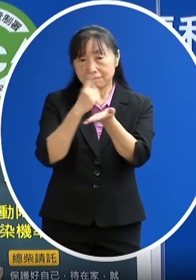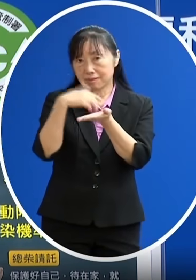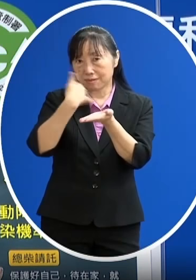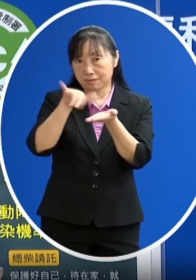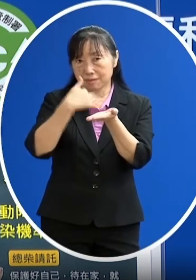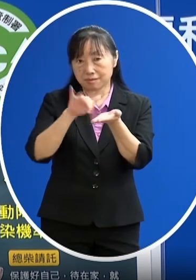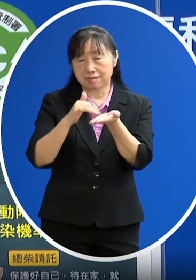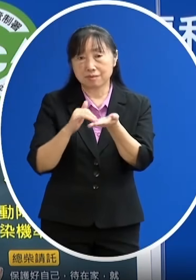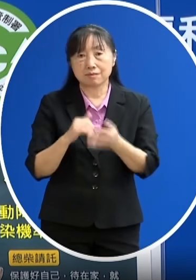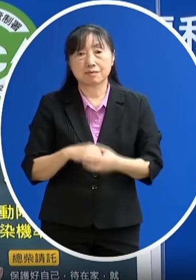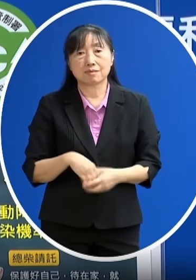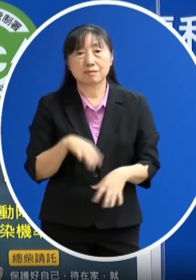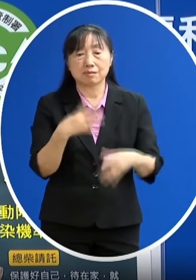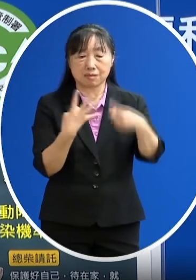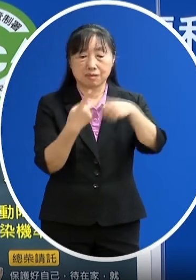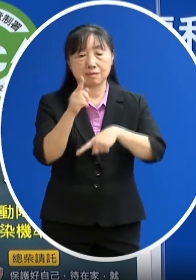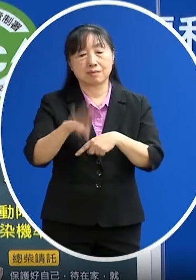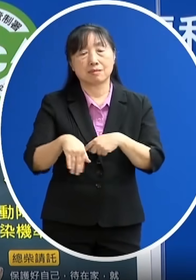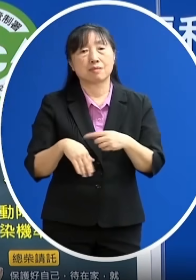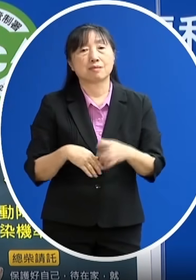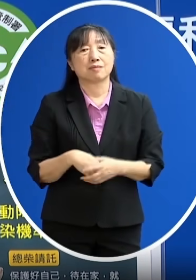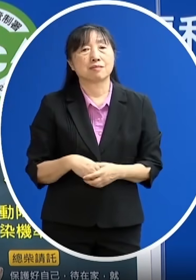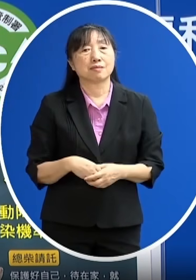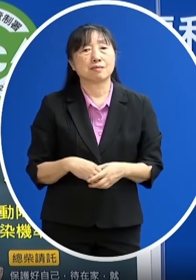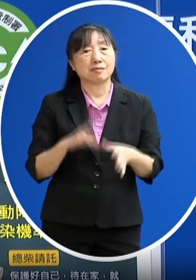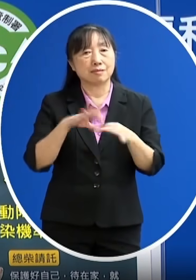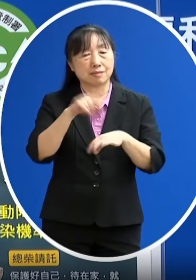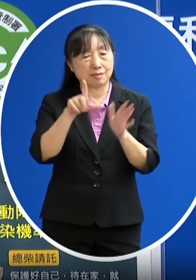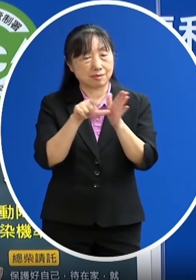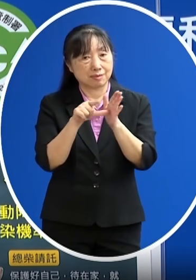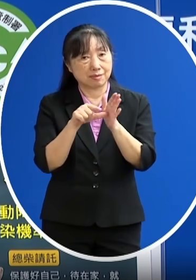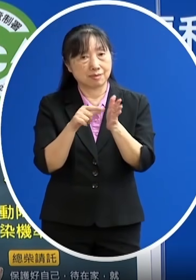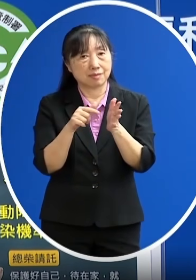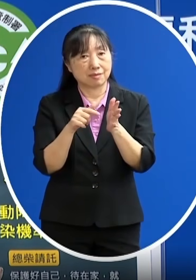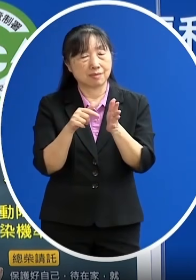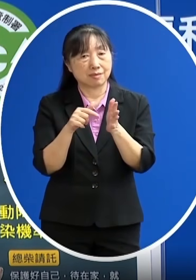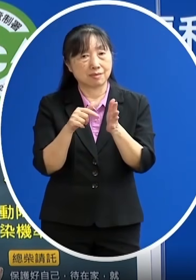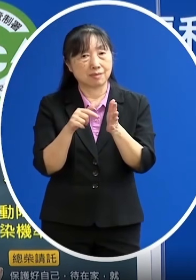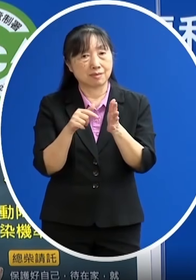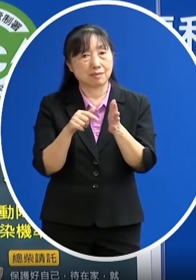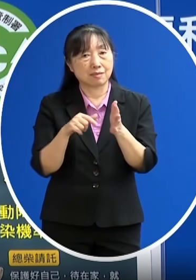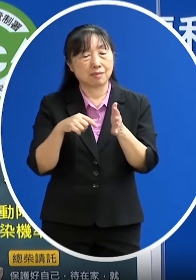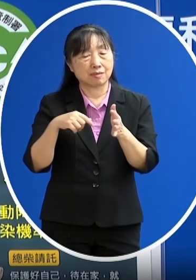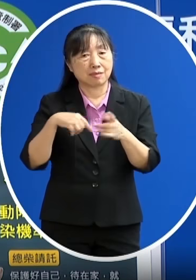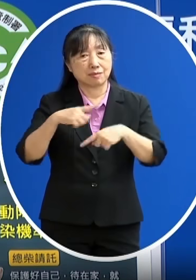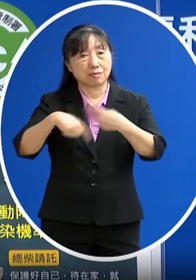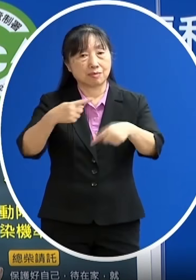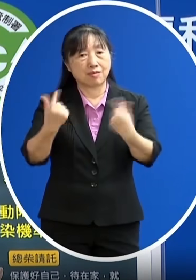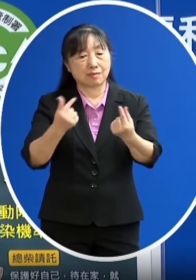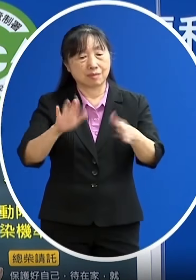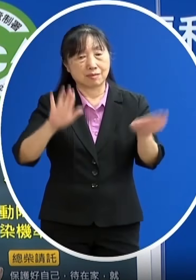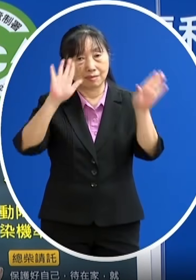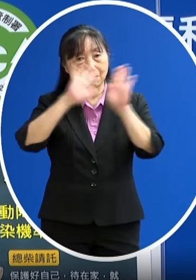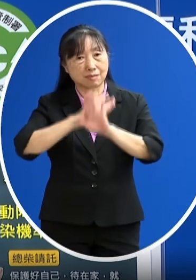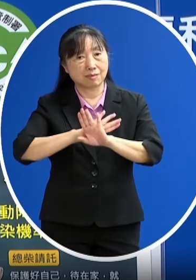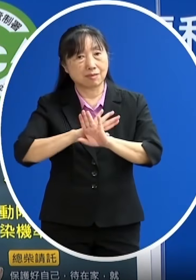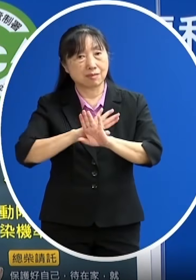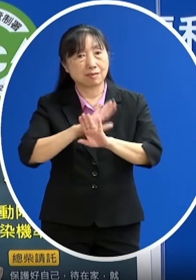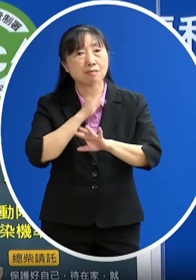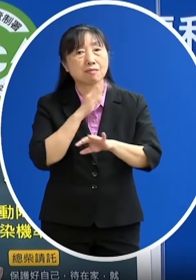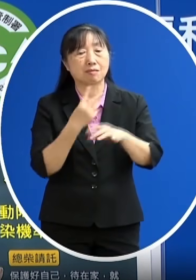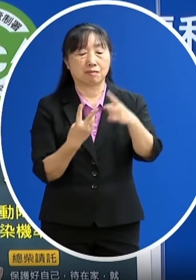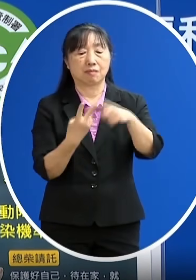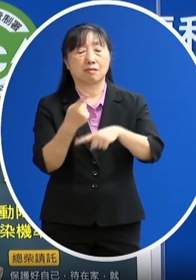下来之后，不足1/4。那随着一个时间稍微一点时间的话，像我们今天的话大概是算不